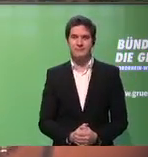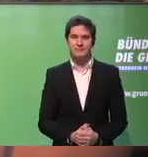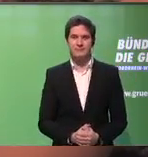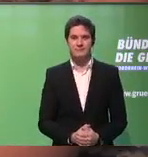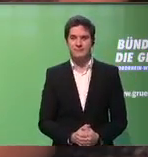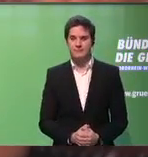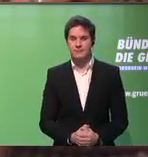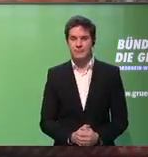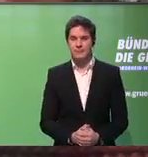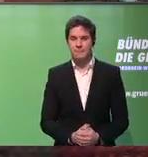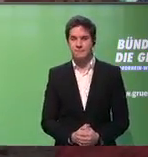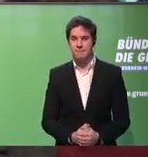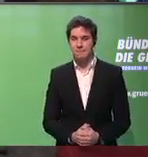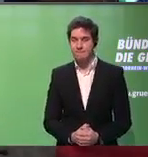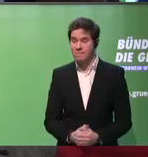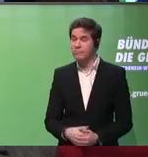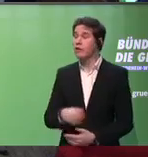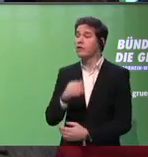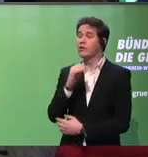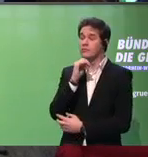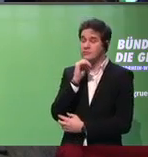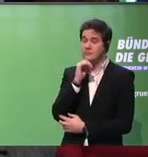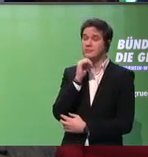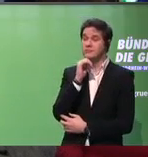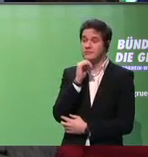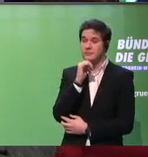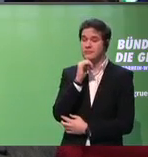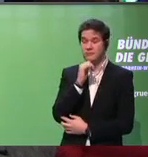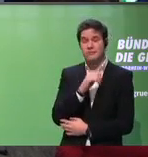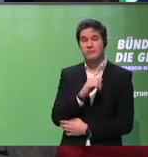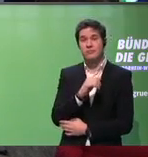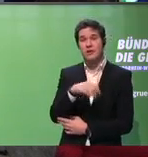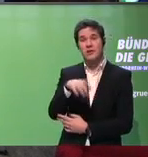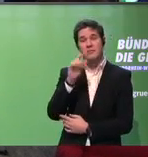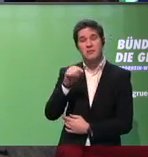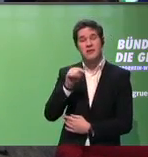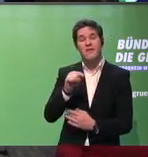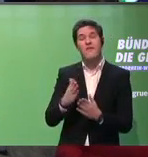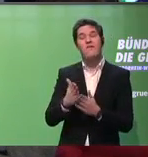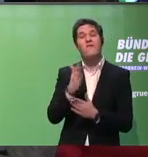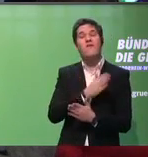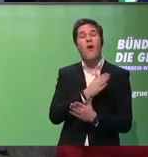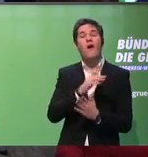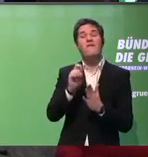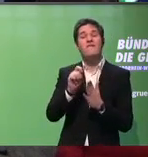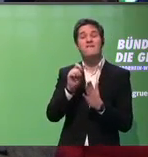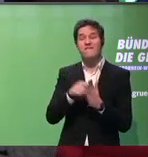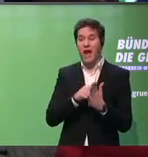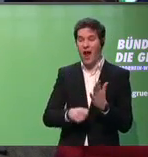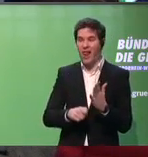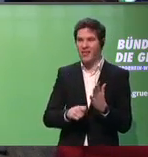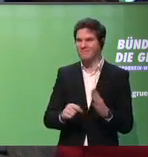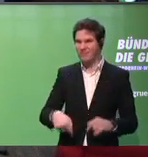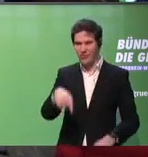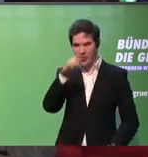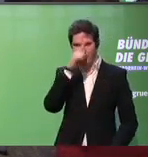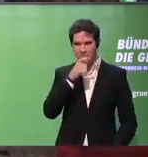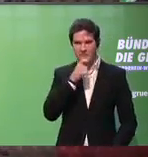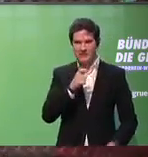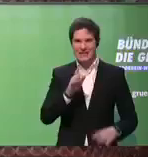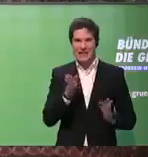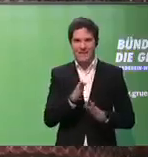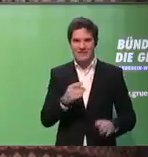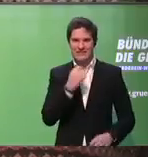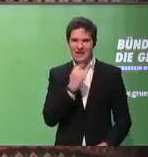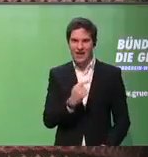sein. Also ich glaube, dass diese Vorwahlen, dürfen wir in Deutschland gar nicht sagen eigentlich, haben die Nerds